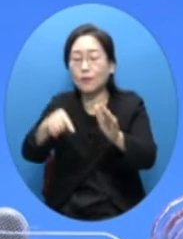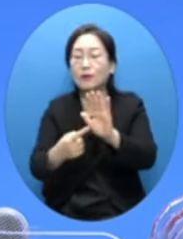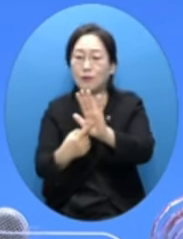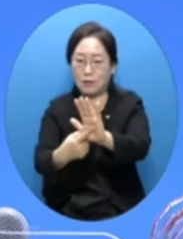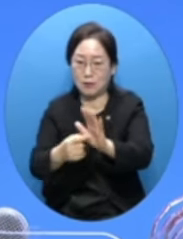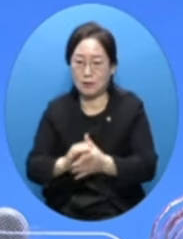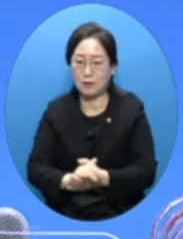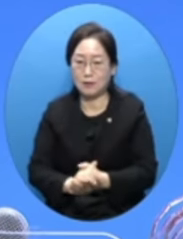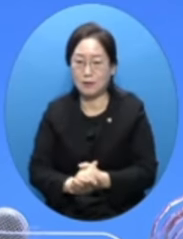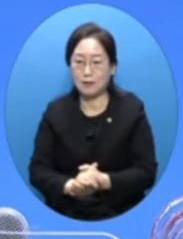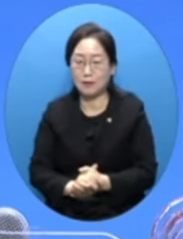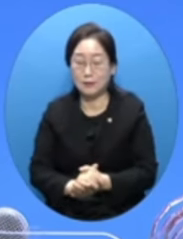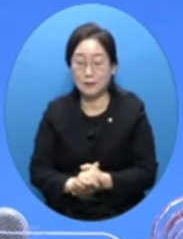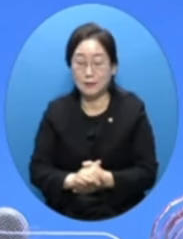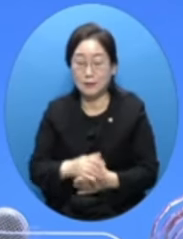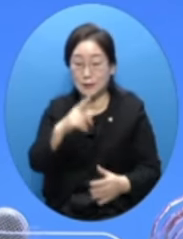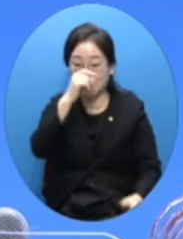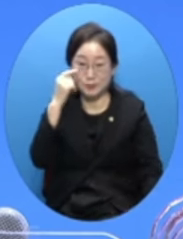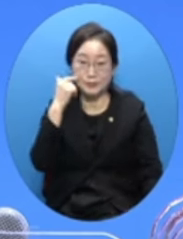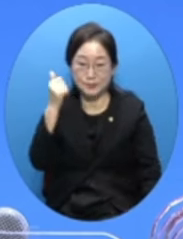제가